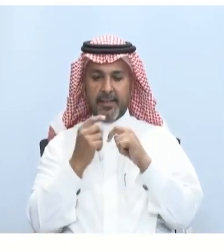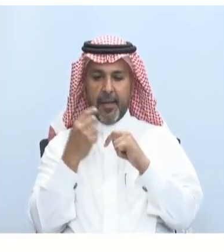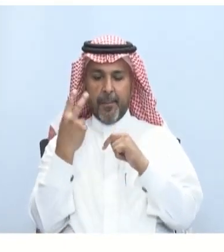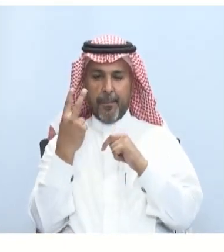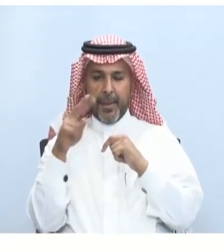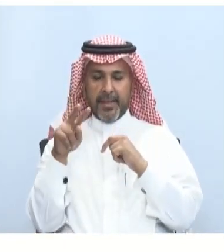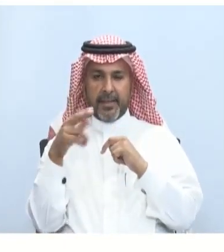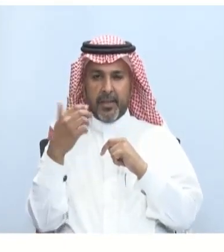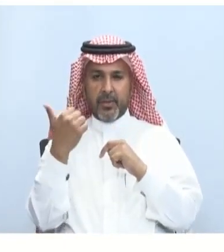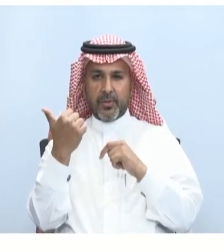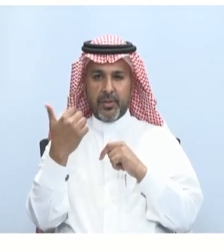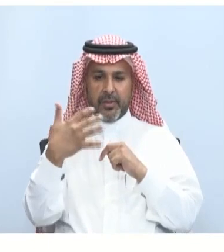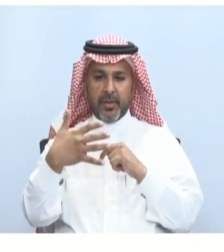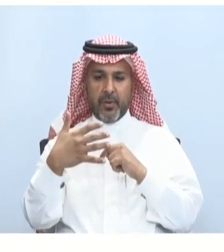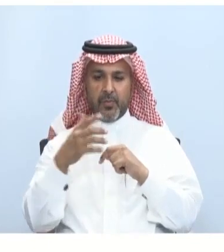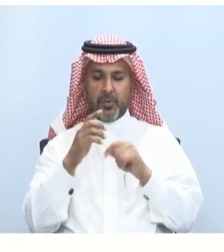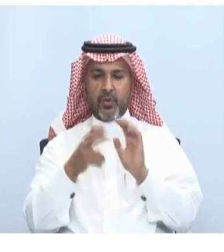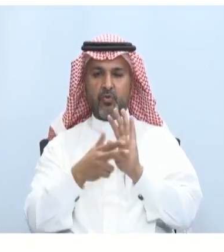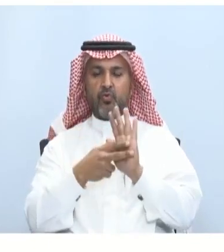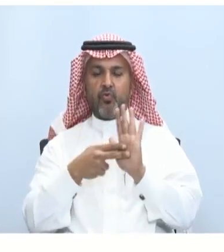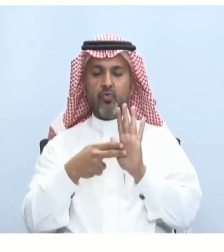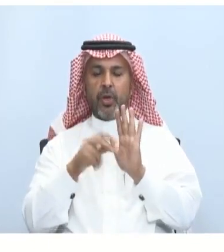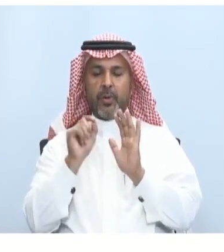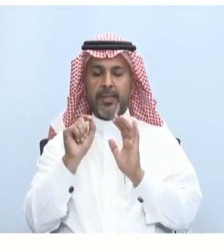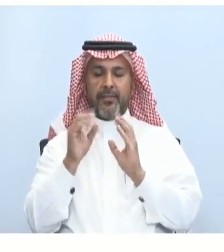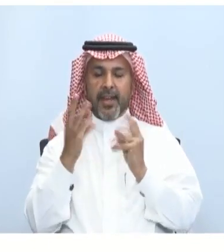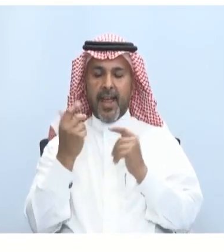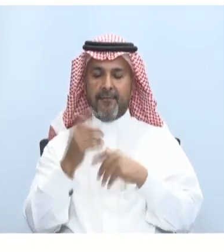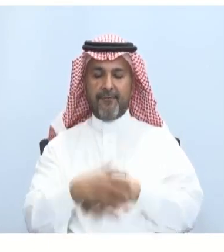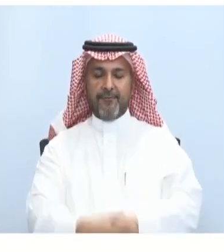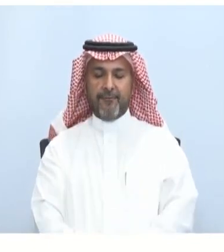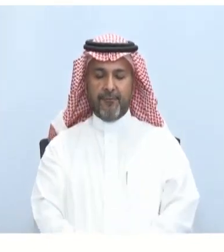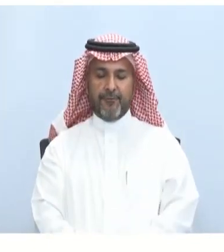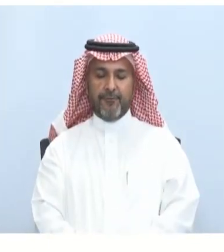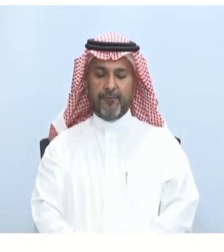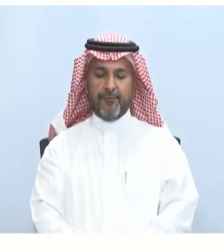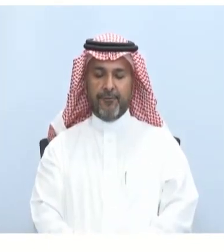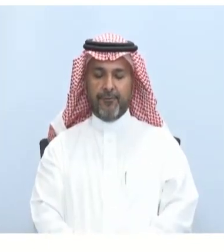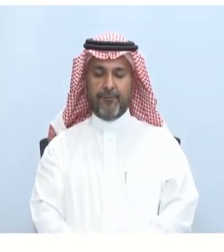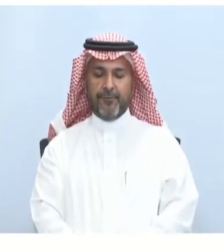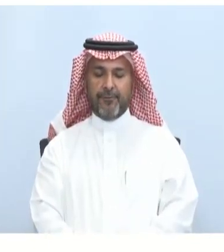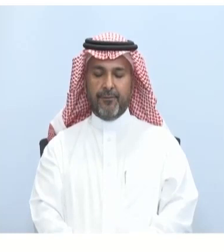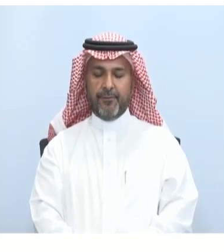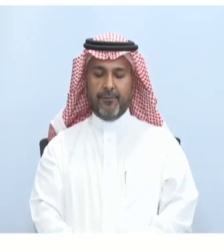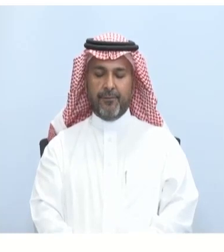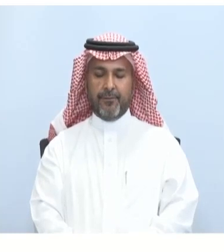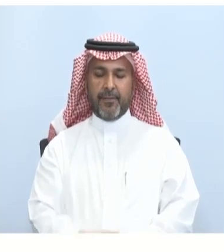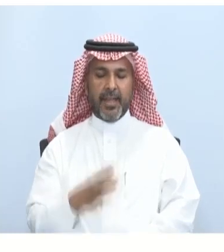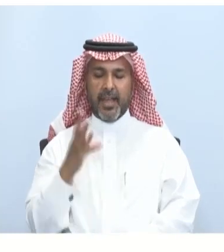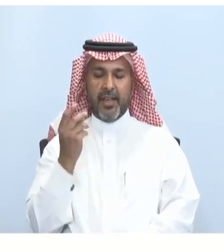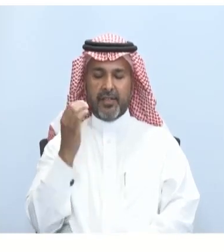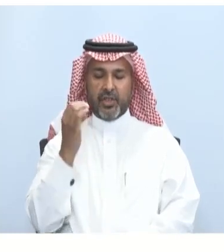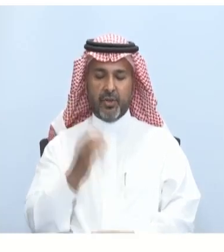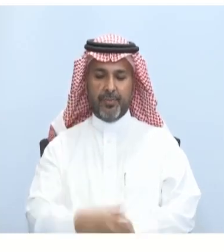يعني واجهت معادلات مثل هذه او ابسط قليلا لكن نفس الطريقه كيف كنا نحلها